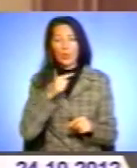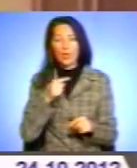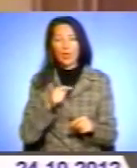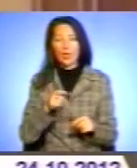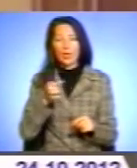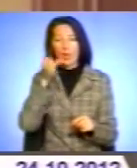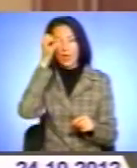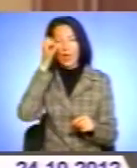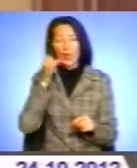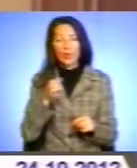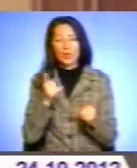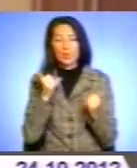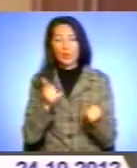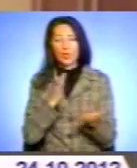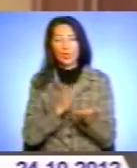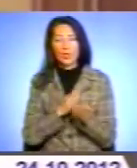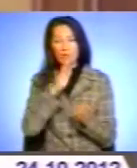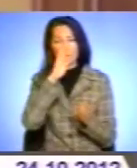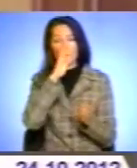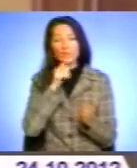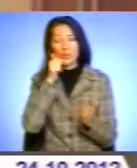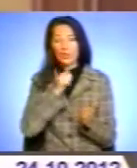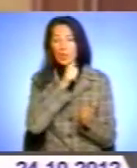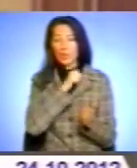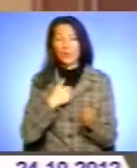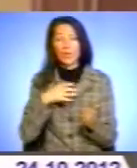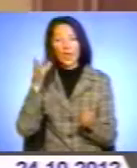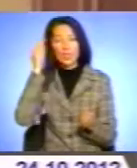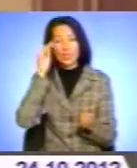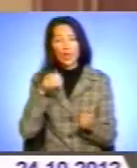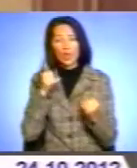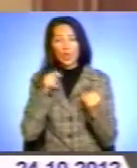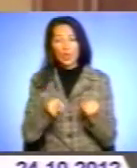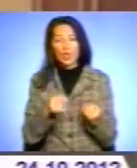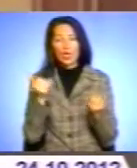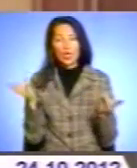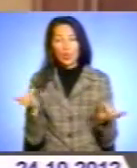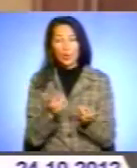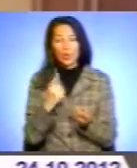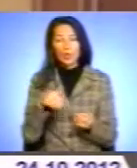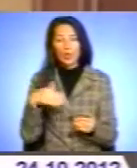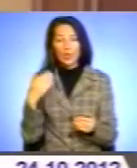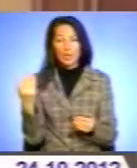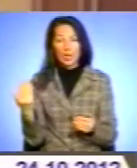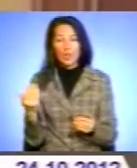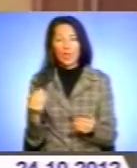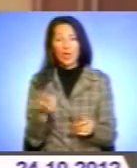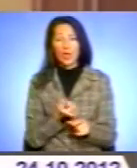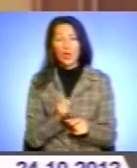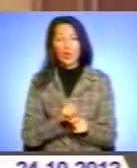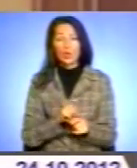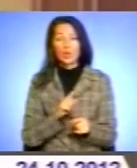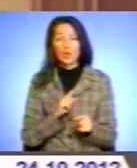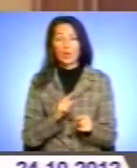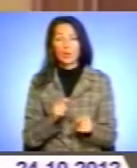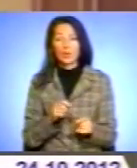находится в тени. И я считаю, что здесь нужен С одной стороны, достаточно жесткий комплексный